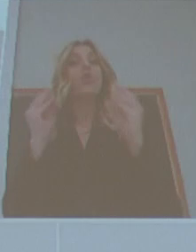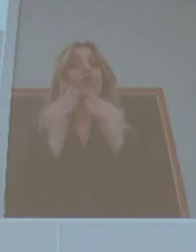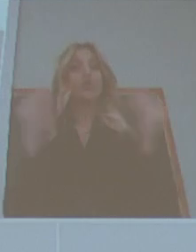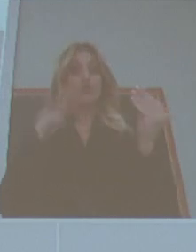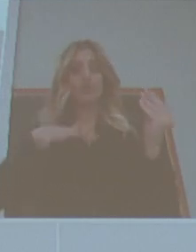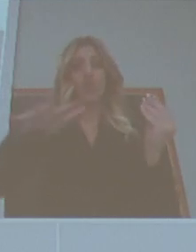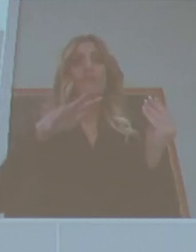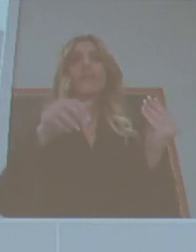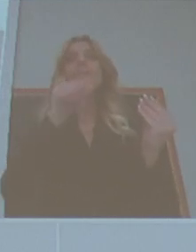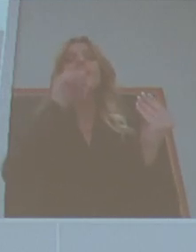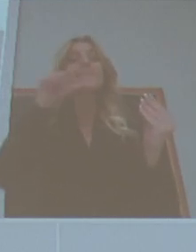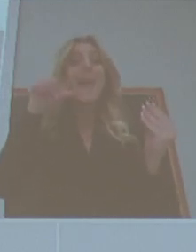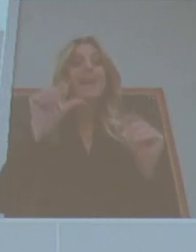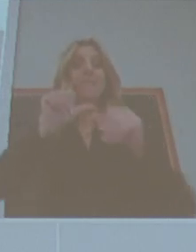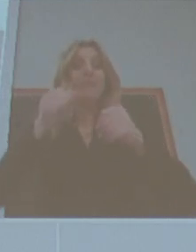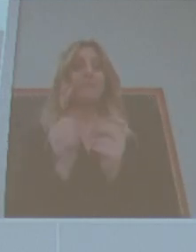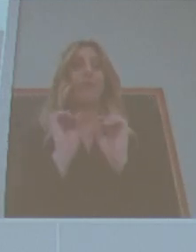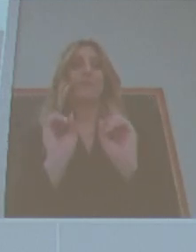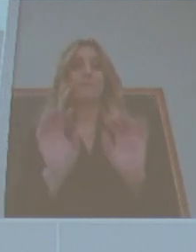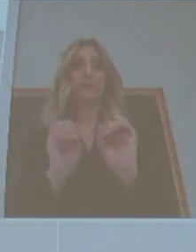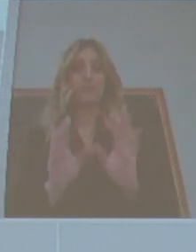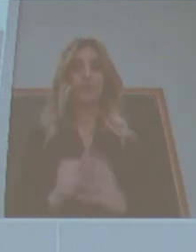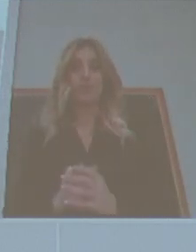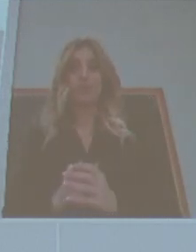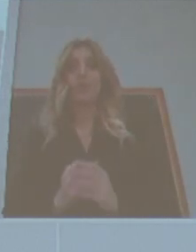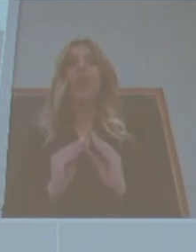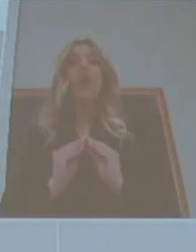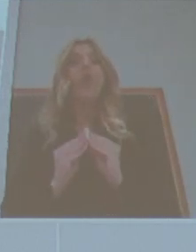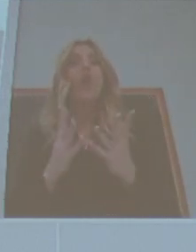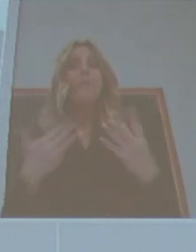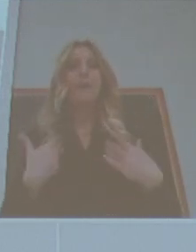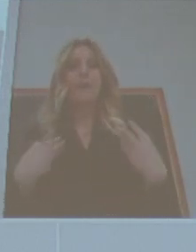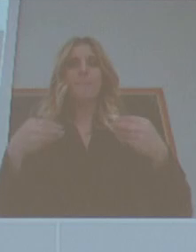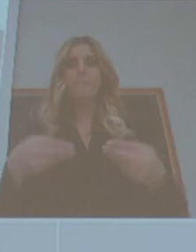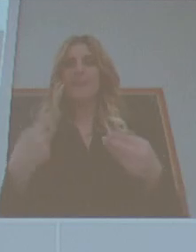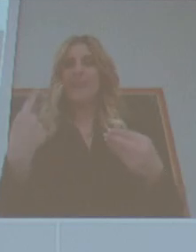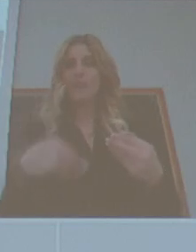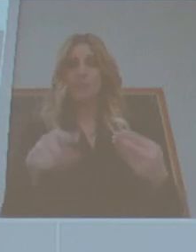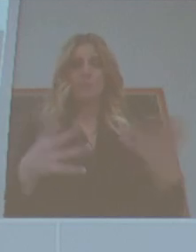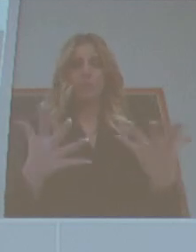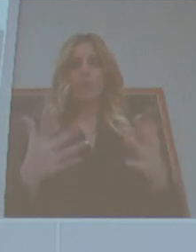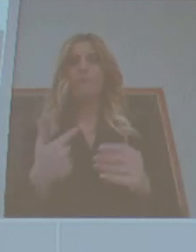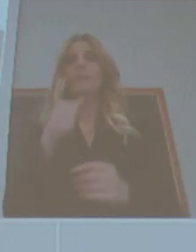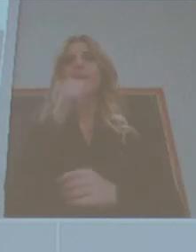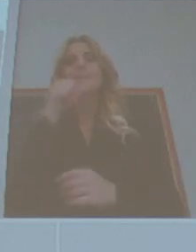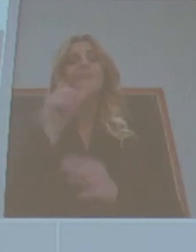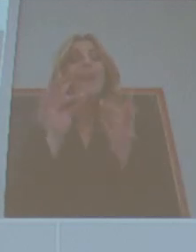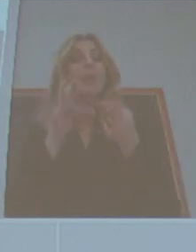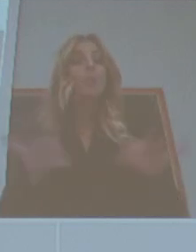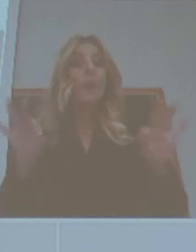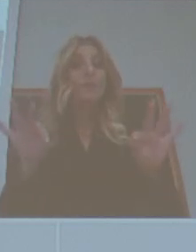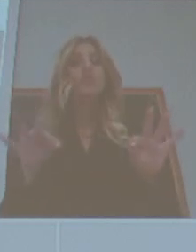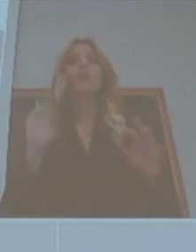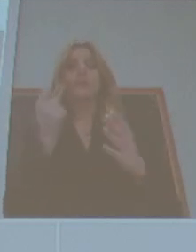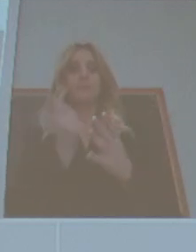devono essere appunto formati. O come si partecipa a un sistema di questo tipo? Potenziando l'educazione, potenziando